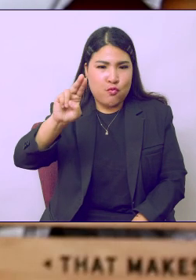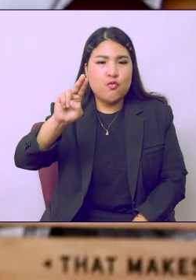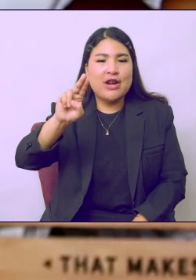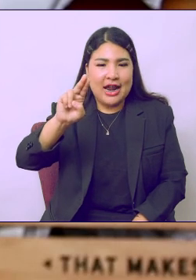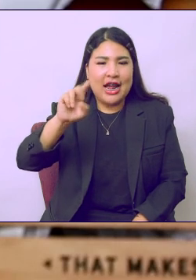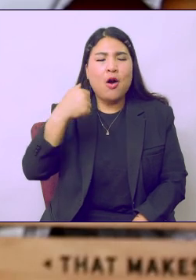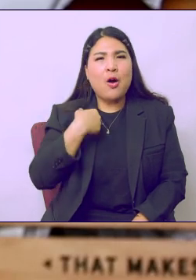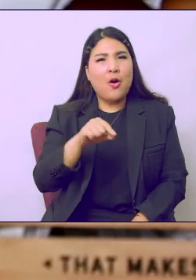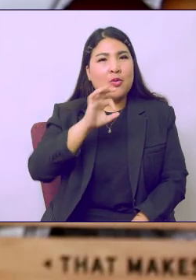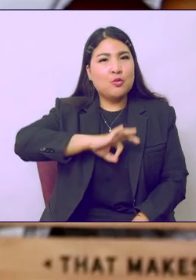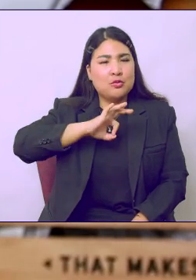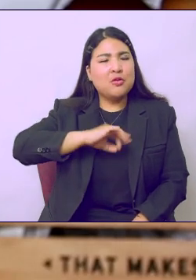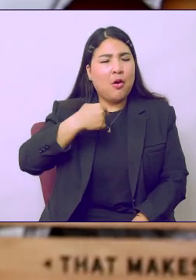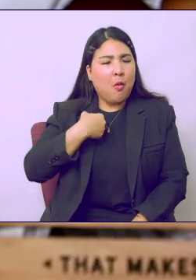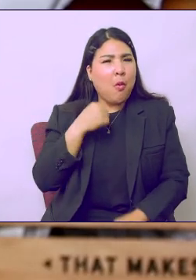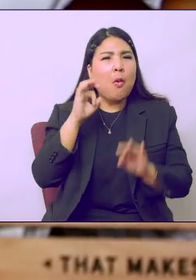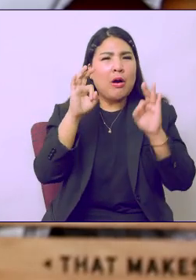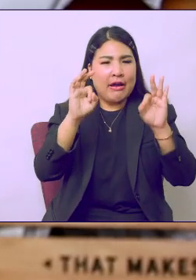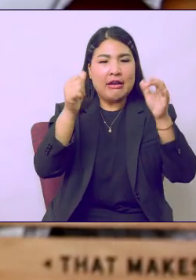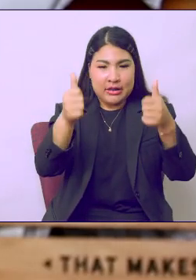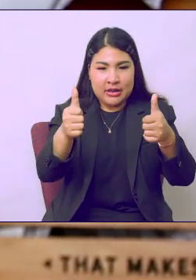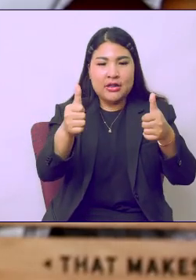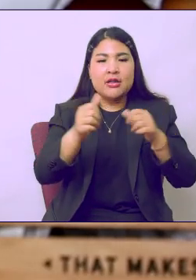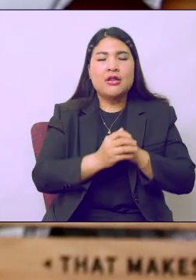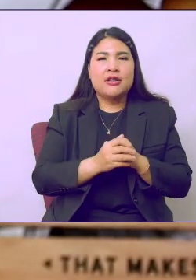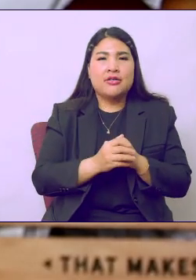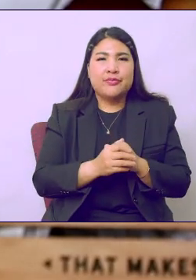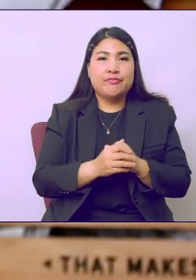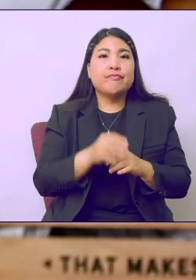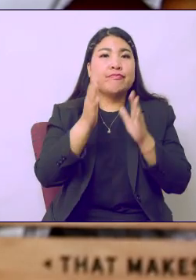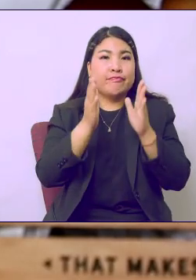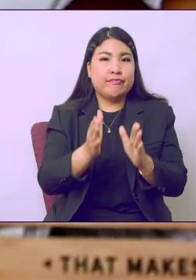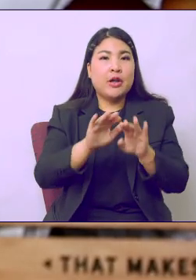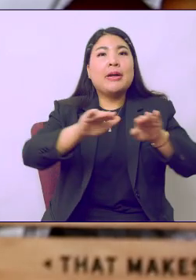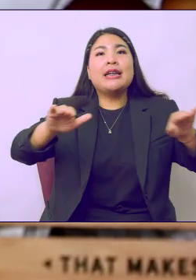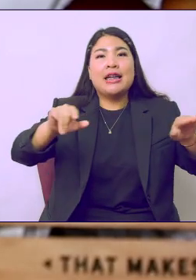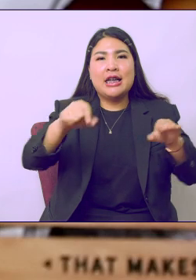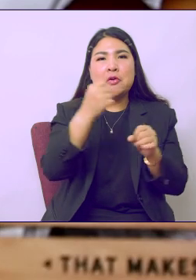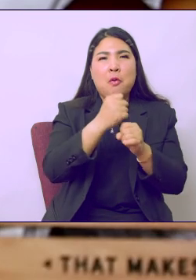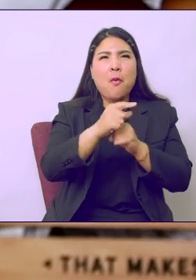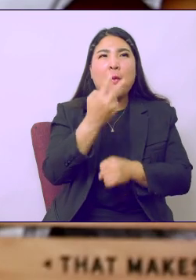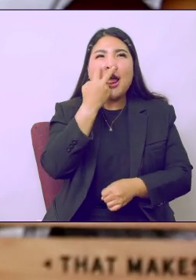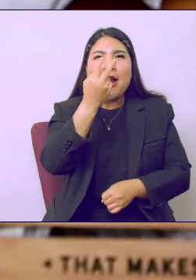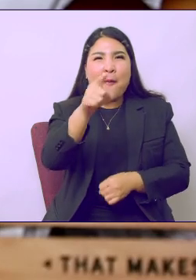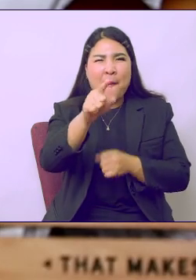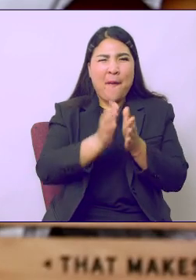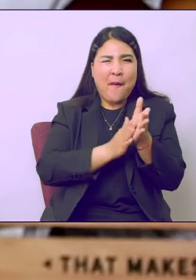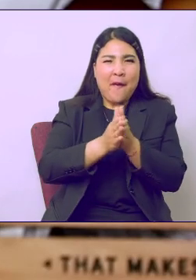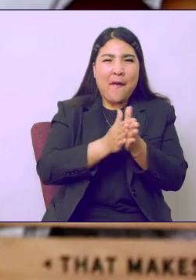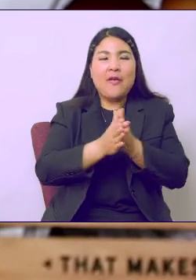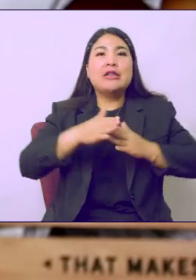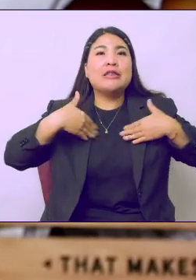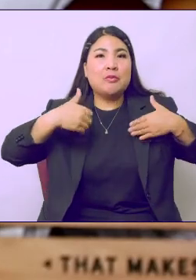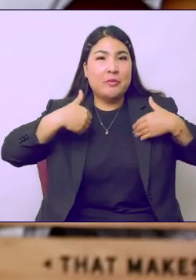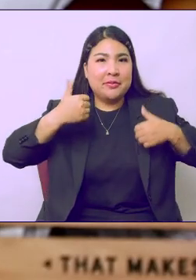ข้างได้ผลมากนะครับทำให้น้องเนี่ย 1เกิดโฟกัสขึ้นแหละสนุกด้วยนะครับได้โฟกัส